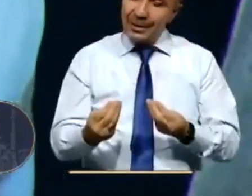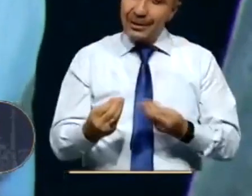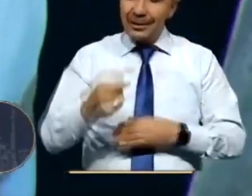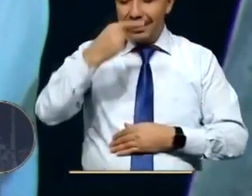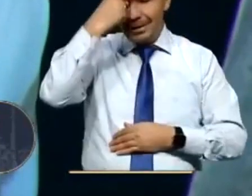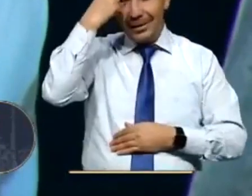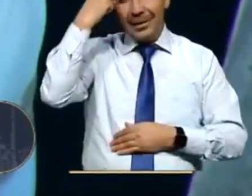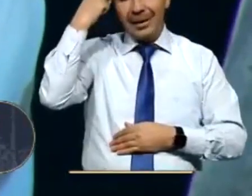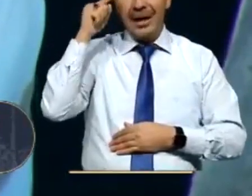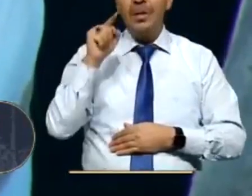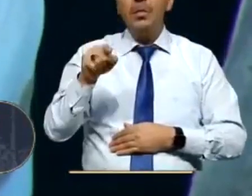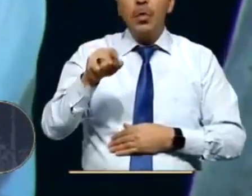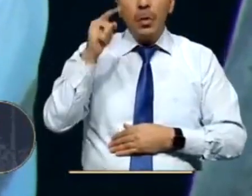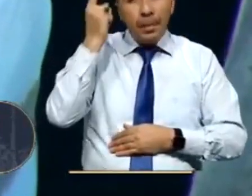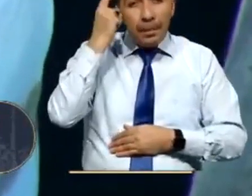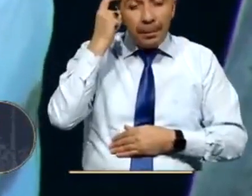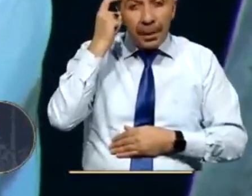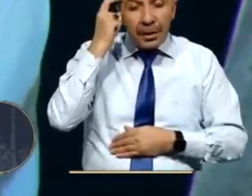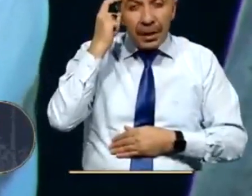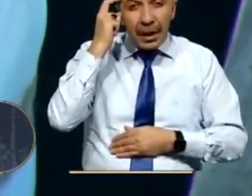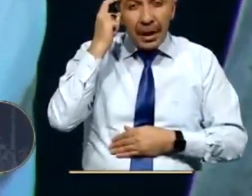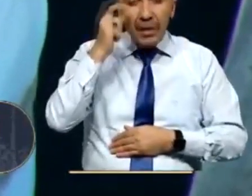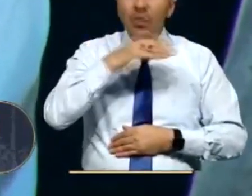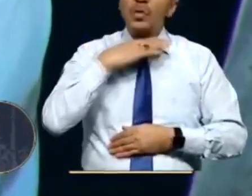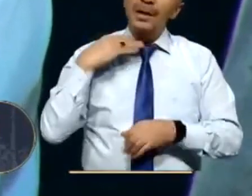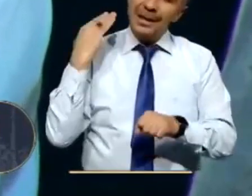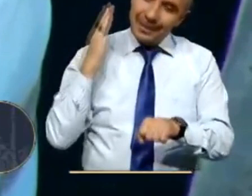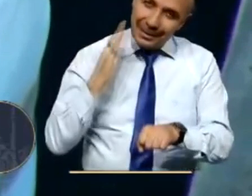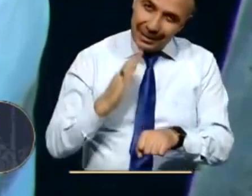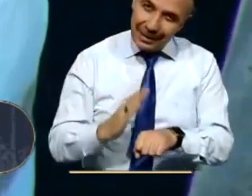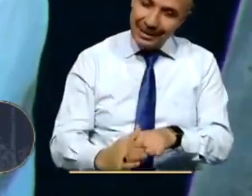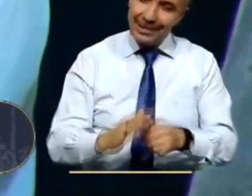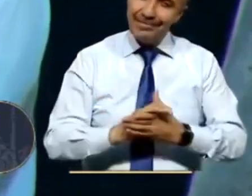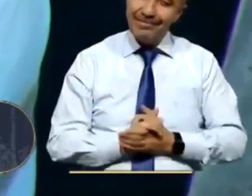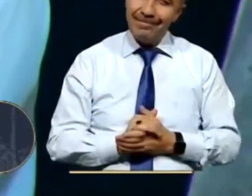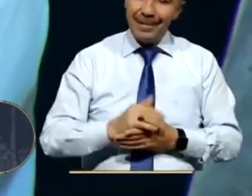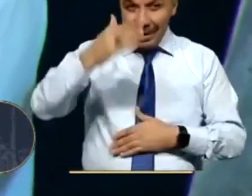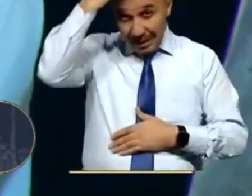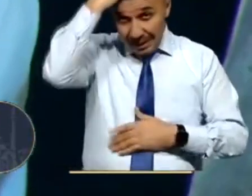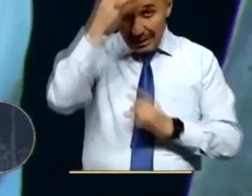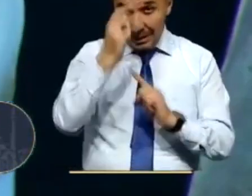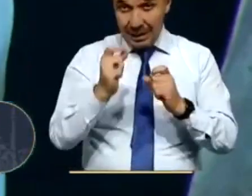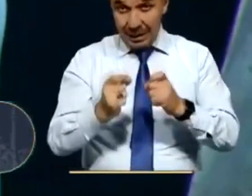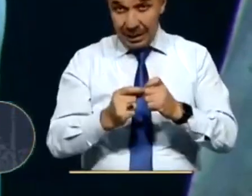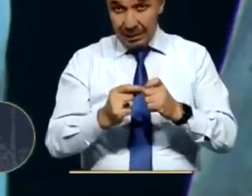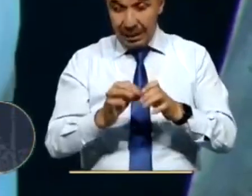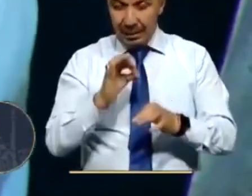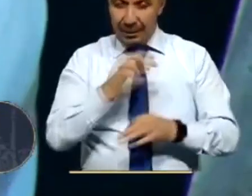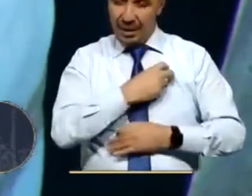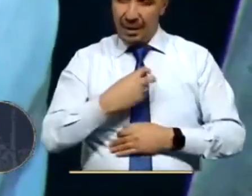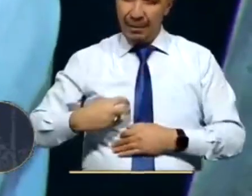İnşallah bu bilinçle kurbanlarımızı keseceğiz. Hazreti İbrahim'in sözüne sadık